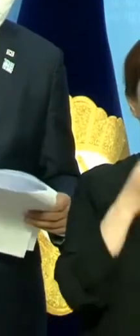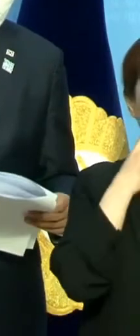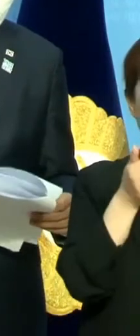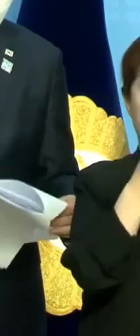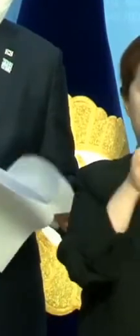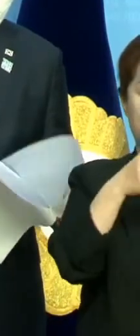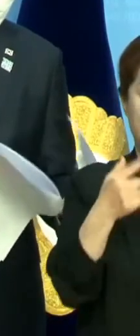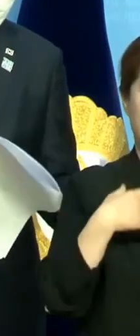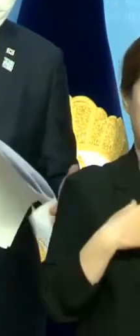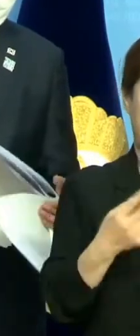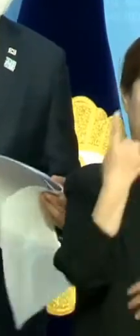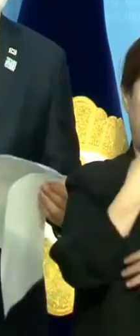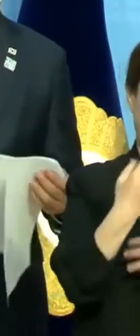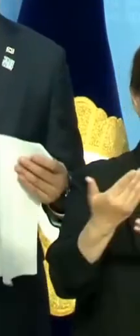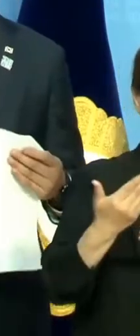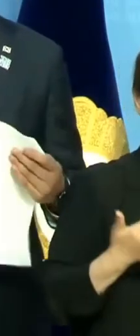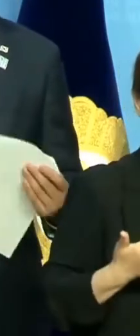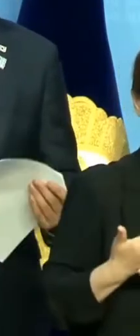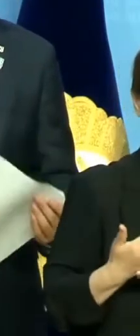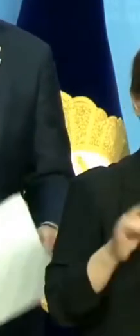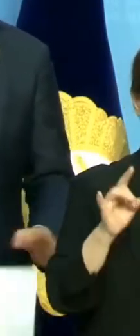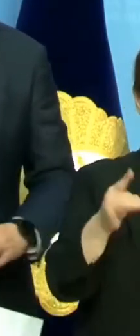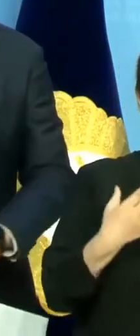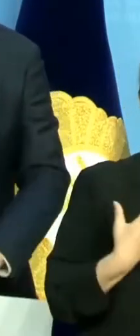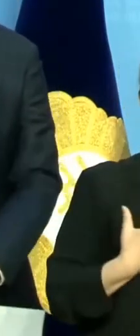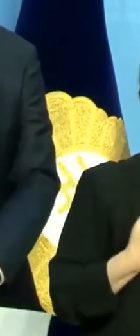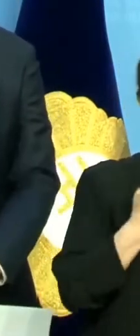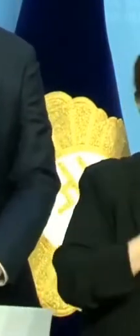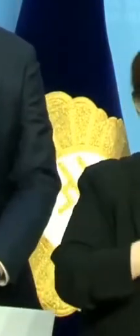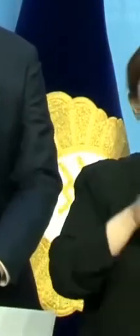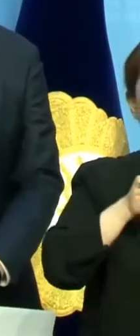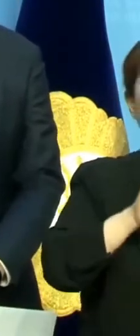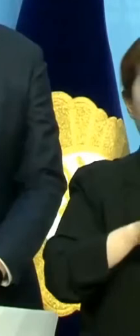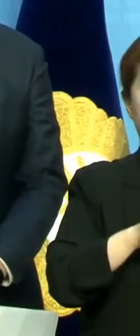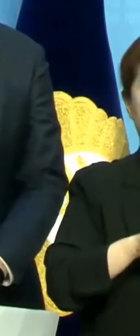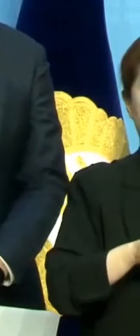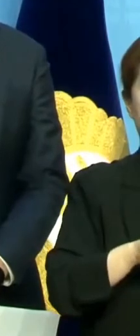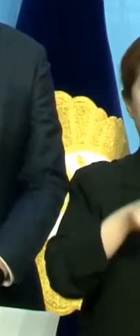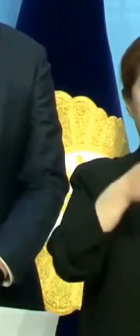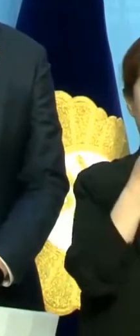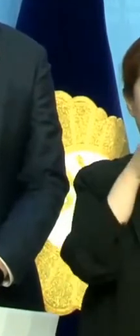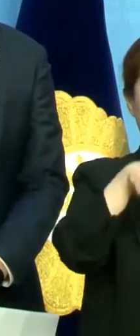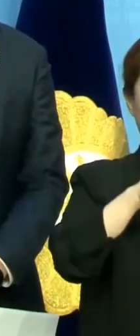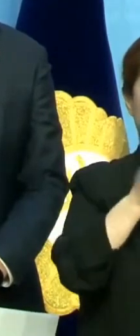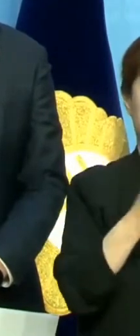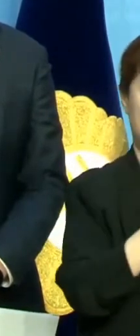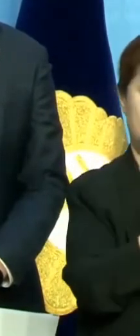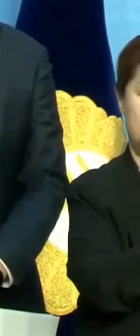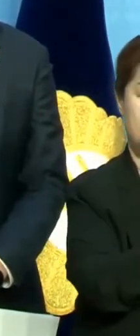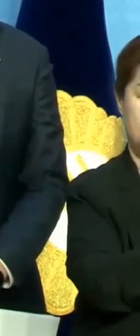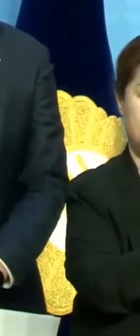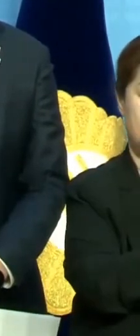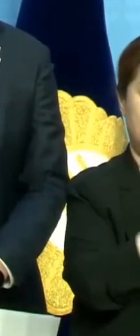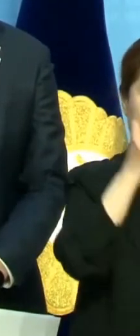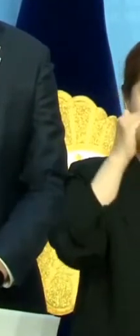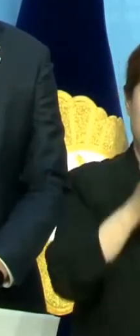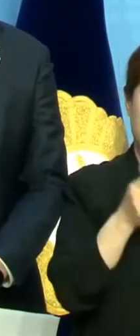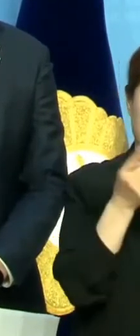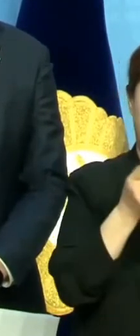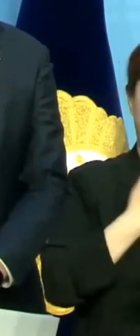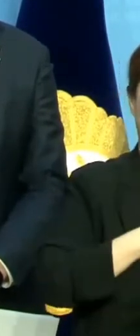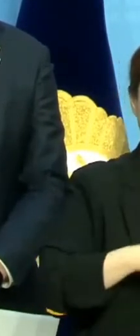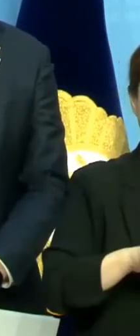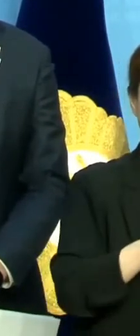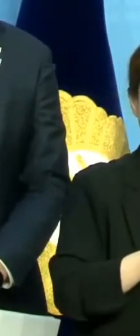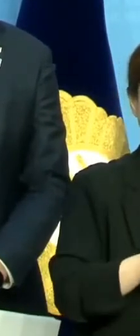어떻게 속이고 자신을 어떻게 벼랑 끝으로 내몰았는지 고유민 선수가 내막을 알았다면 과연